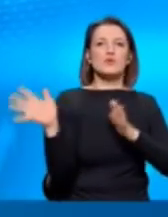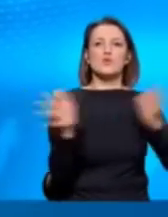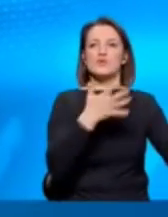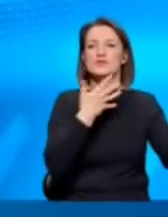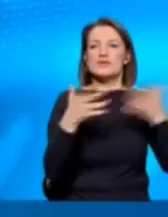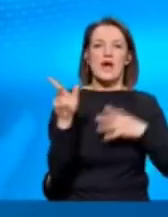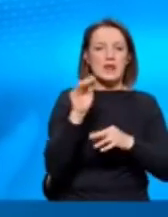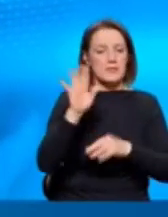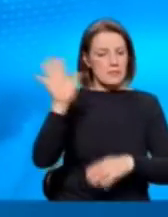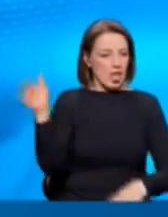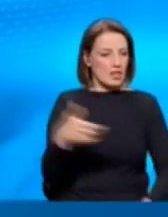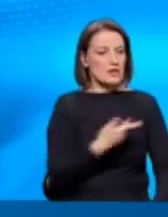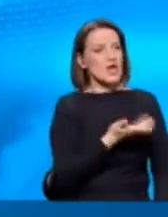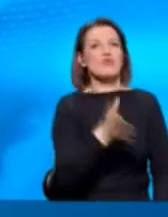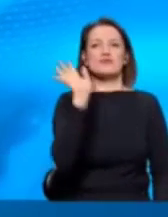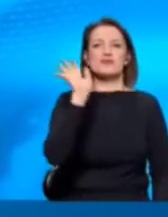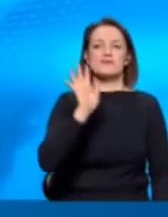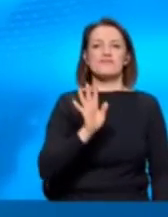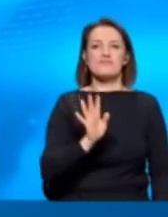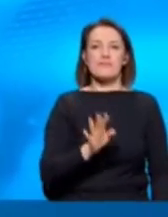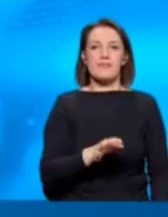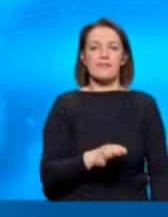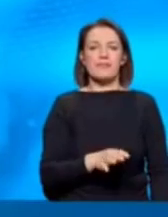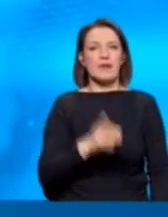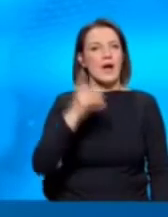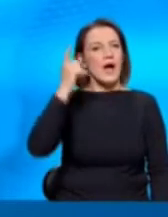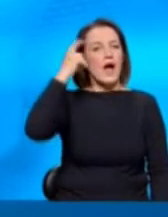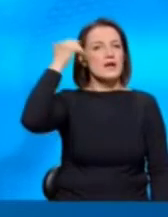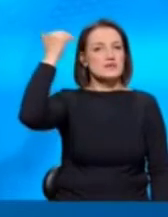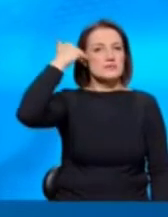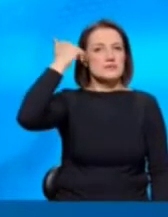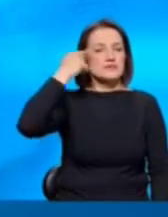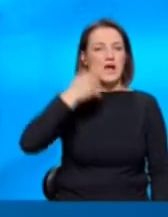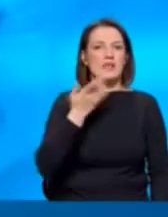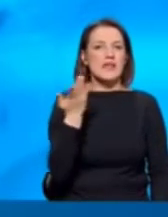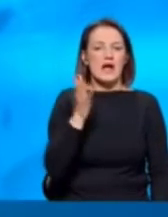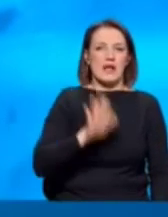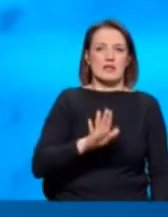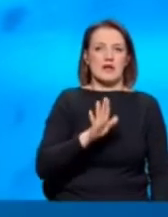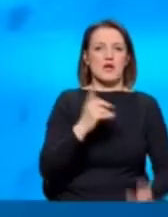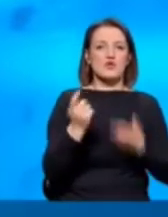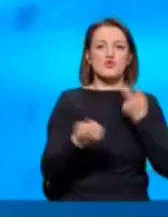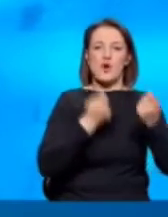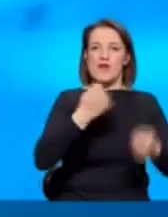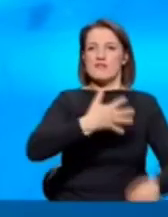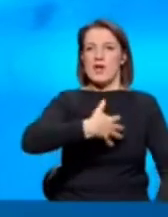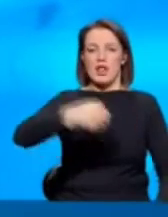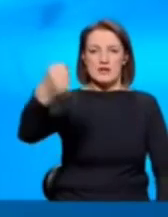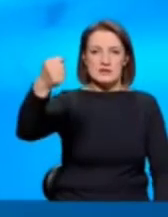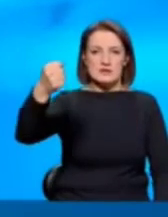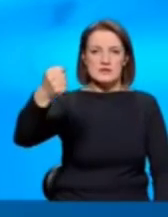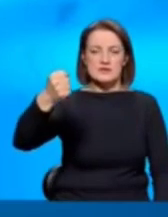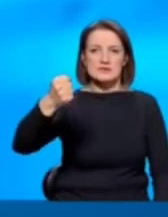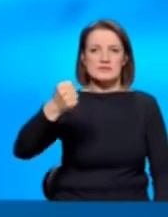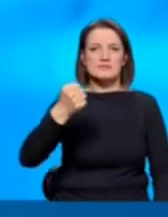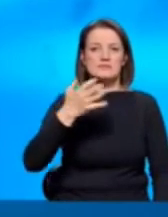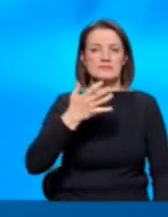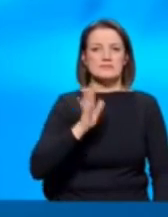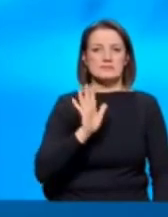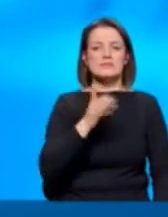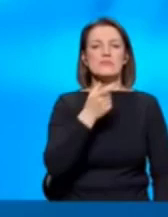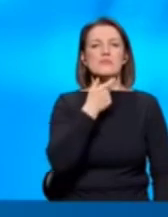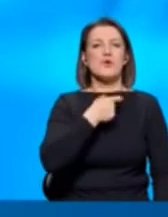Gibi Geçti bir daha sonuç olun attığımızda mecburi ile ilgili ne kaldı görevden alındı alınmadı Oy Dağlar